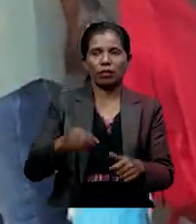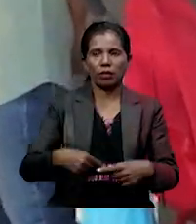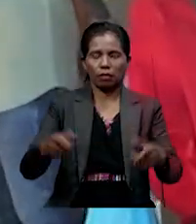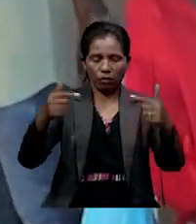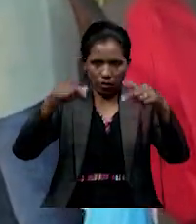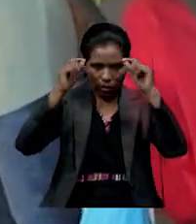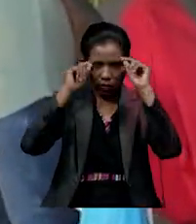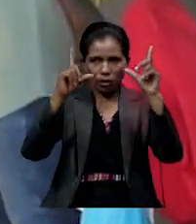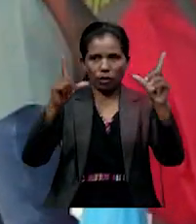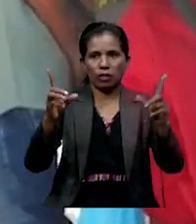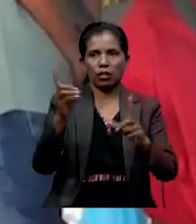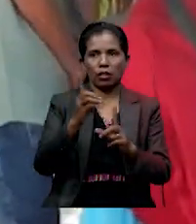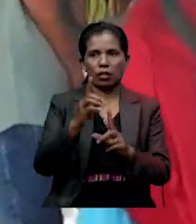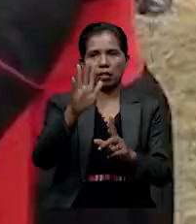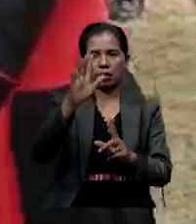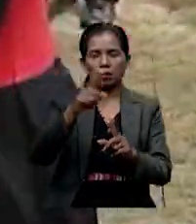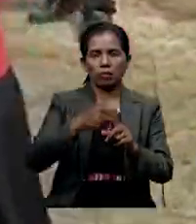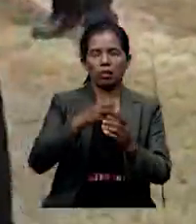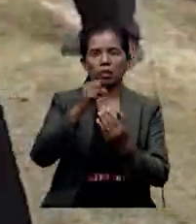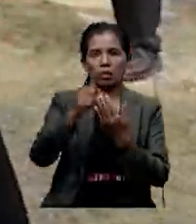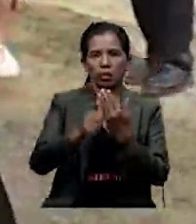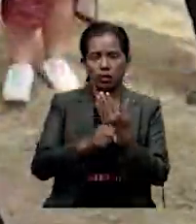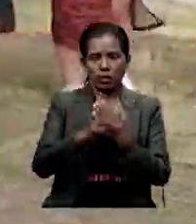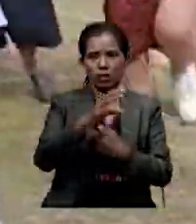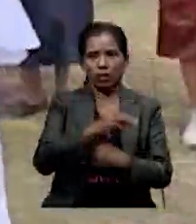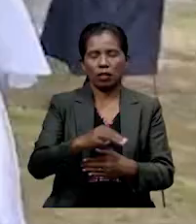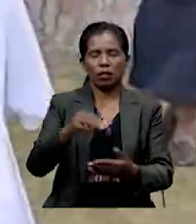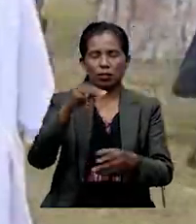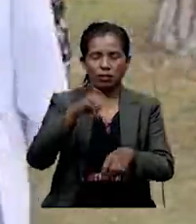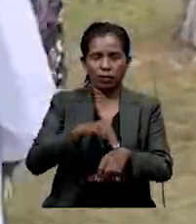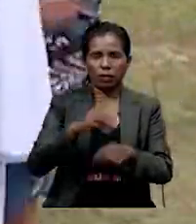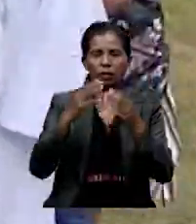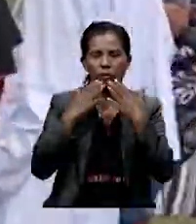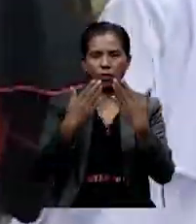mai Timor Leste e aloran Lima fulan setembro ne. No misa agradecimento se